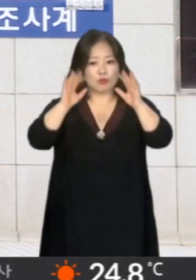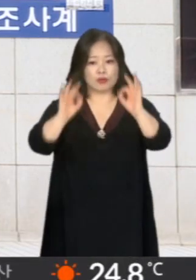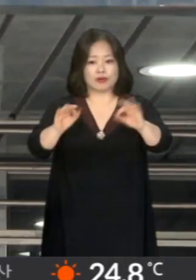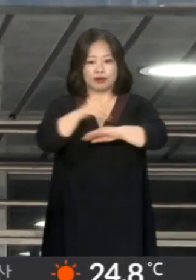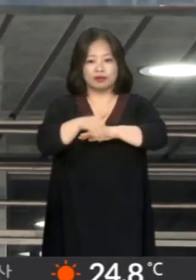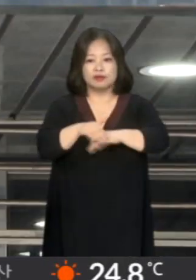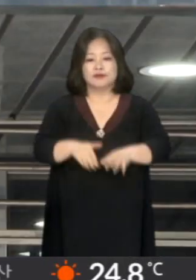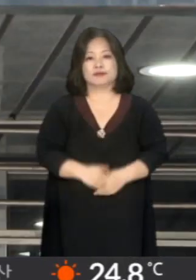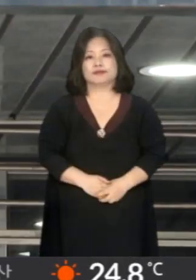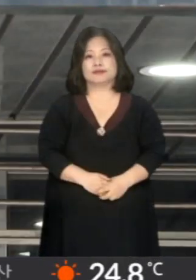예정입니다